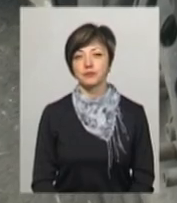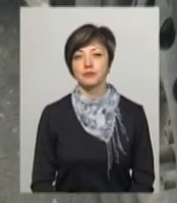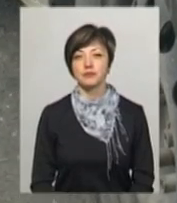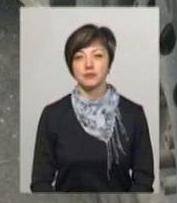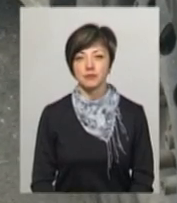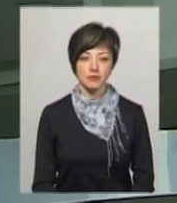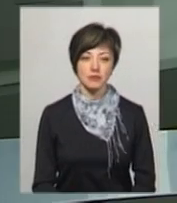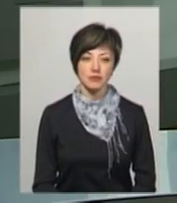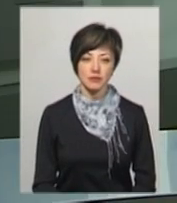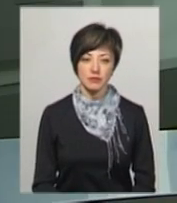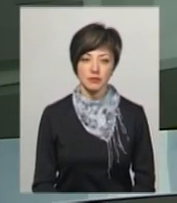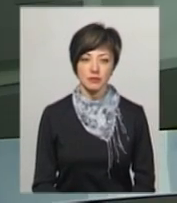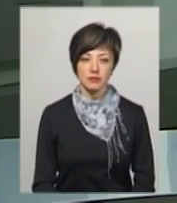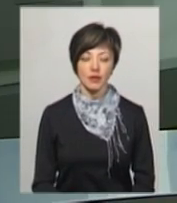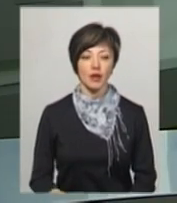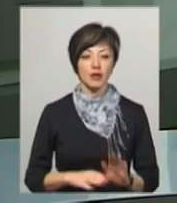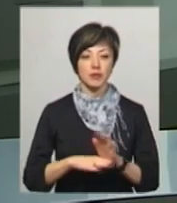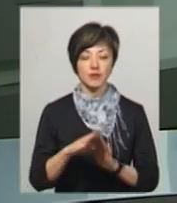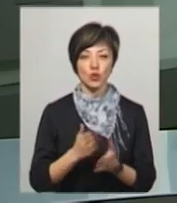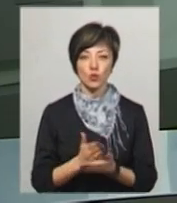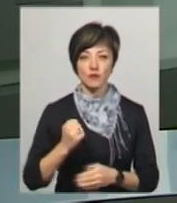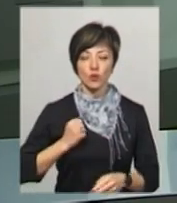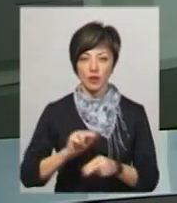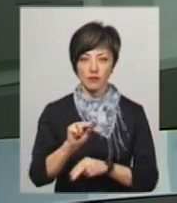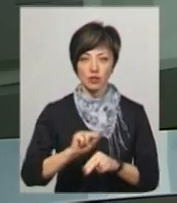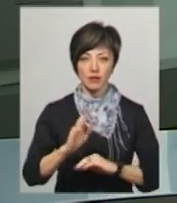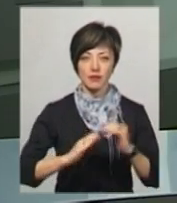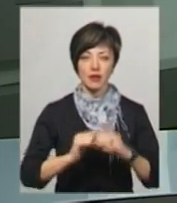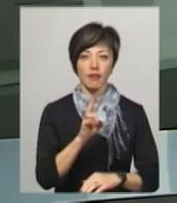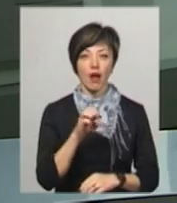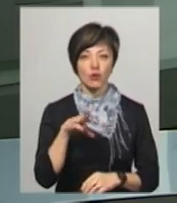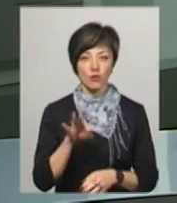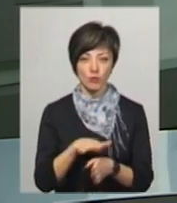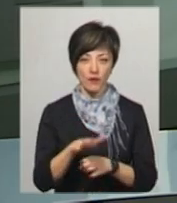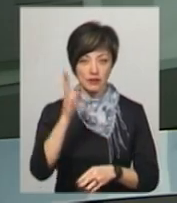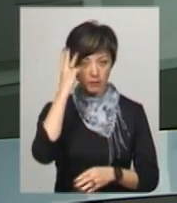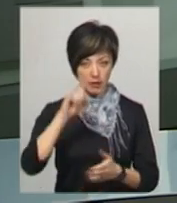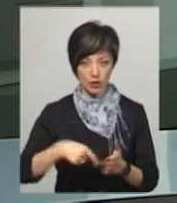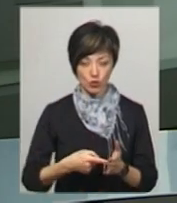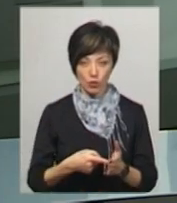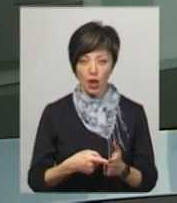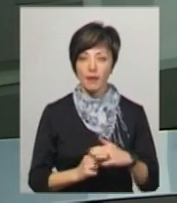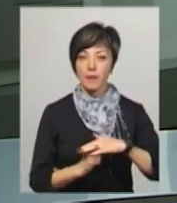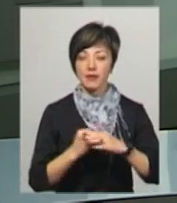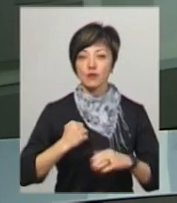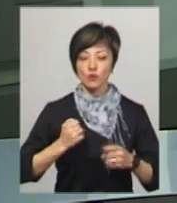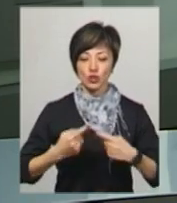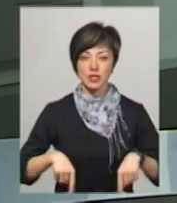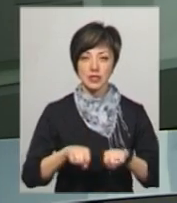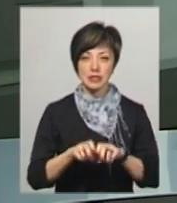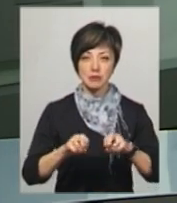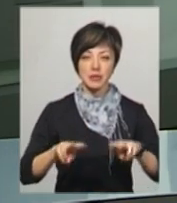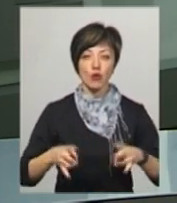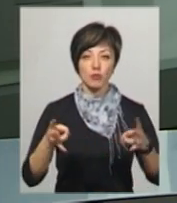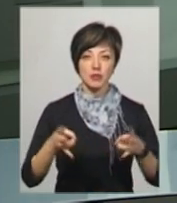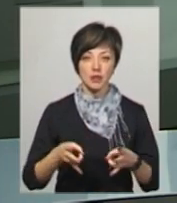Центр. Підвищений курс військових навчань за класифікацією НАТО відбувається у Хмельницькому. На базі військової частини